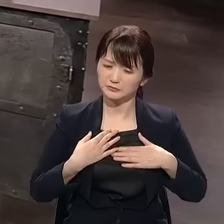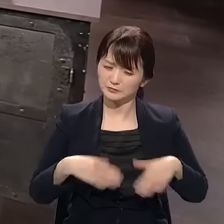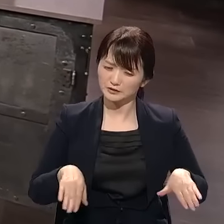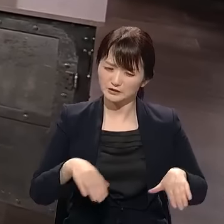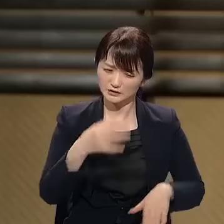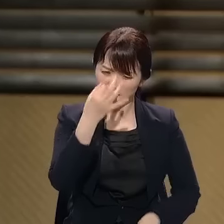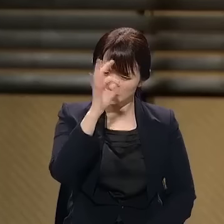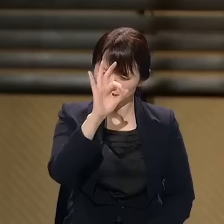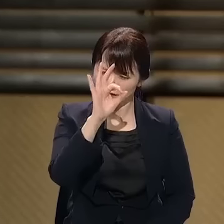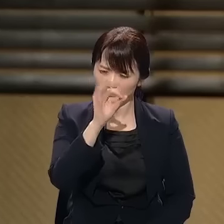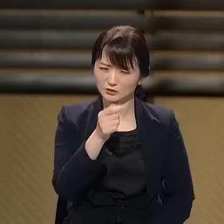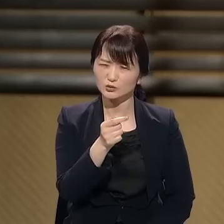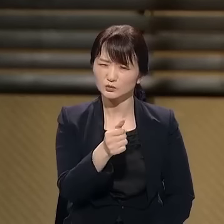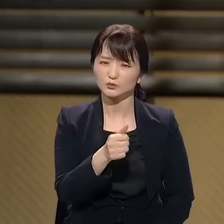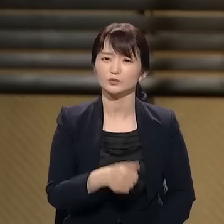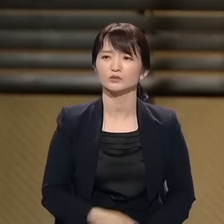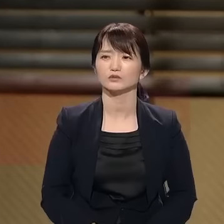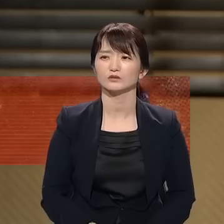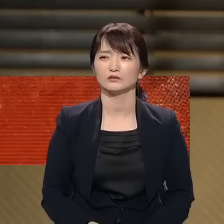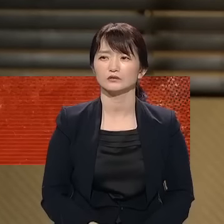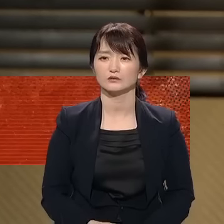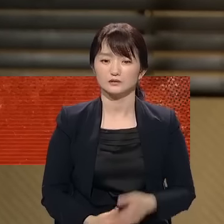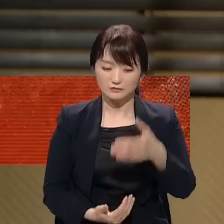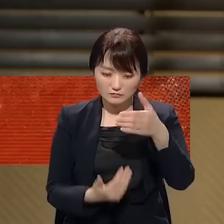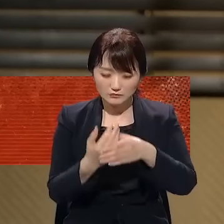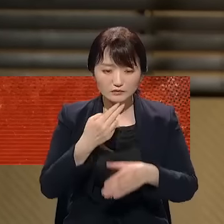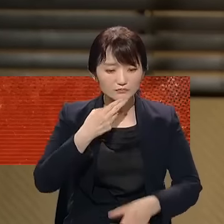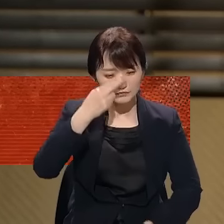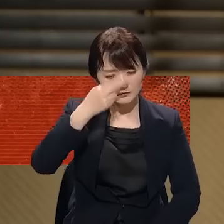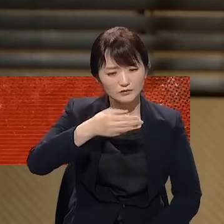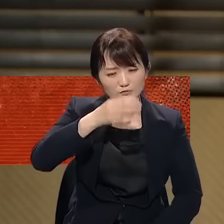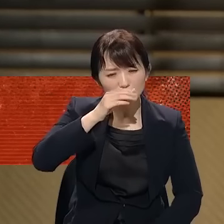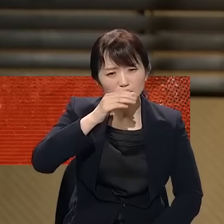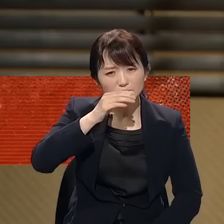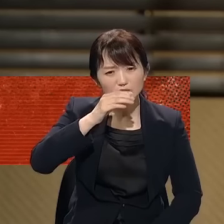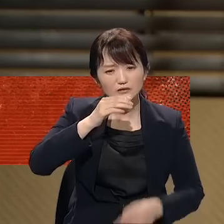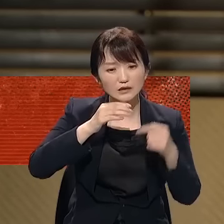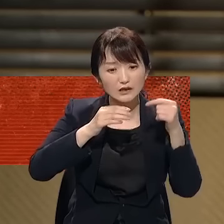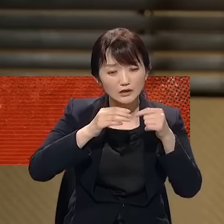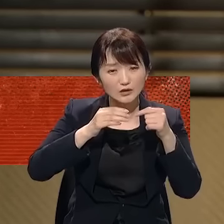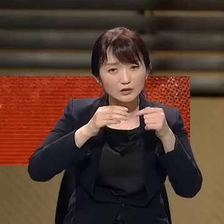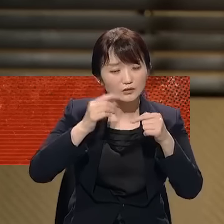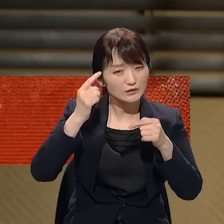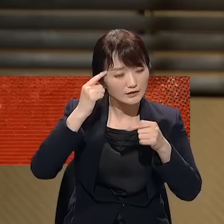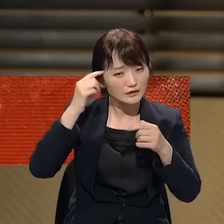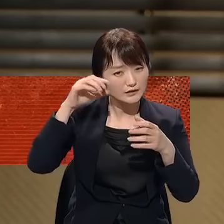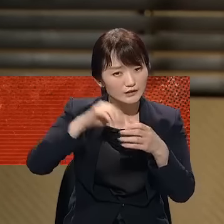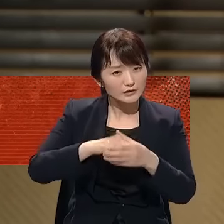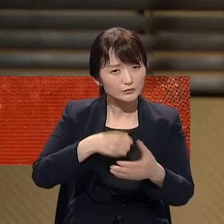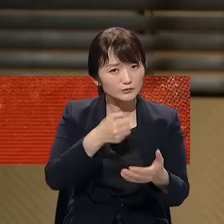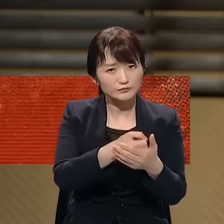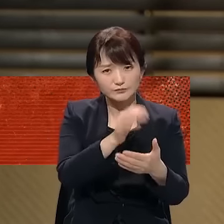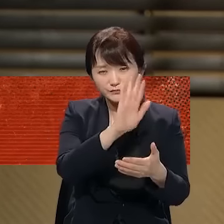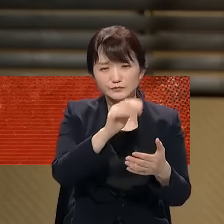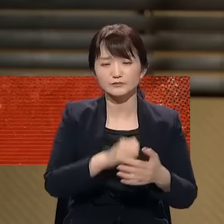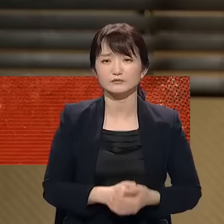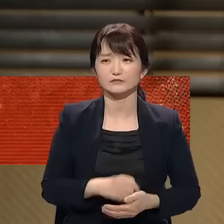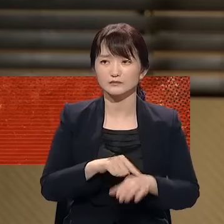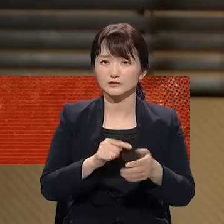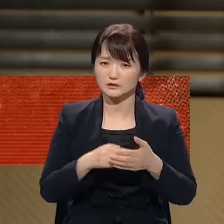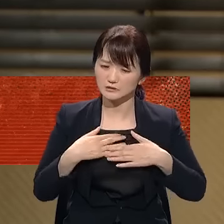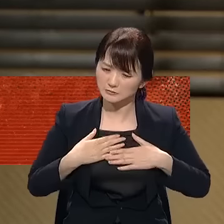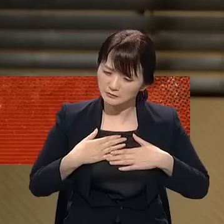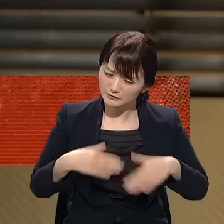않 그리고이 사건에서도 그냥 술을 마셨다는 것만으로 법원이 판단하지 않았을 걸로 보여요 다만 이제 심심 미인지 아니제